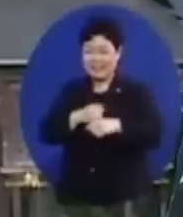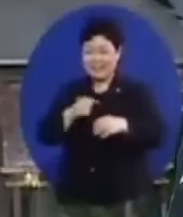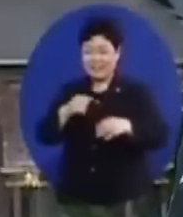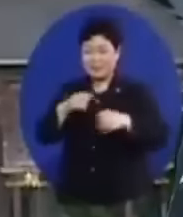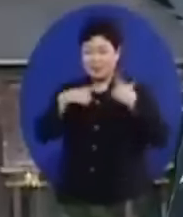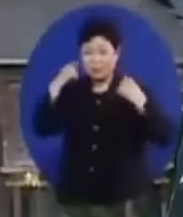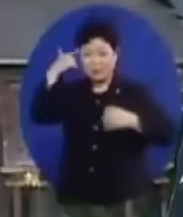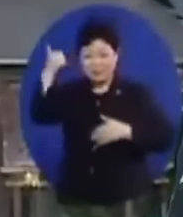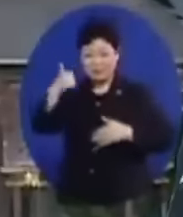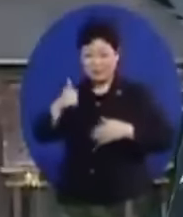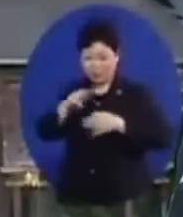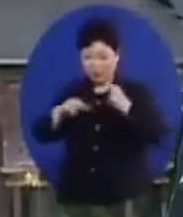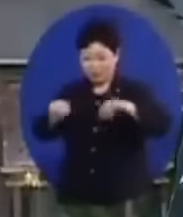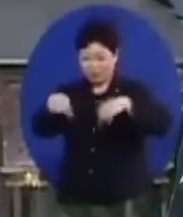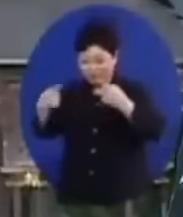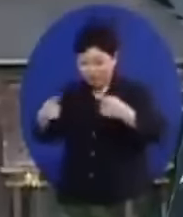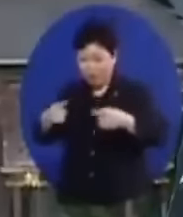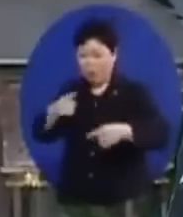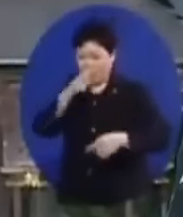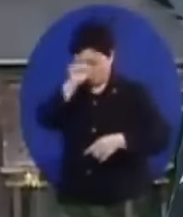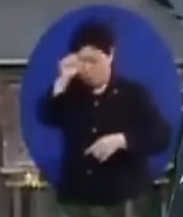사람들이 들어올 테니까.